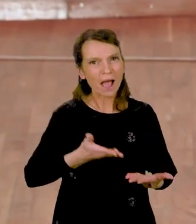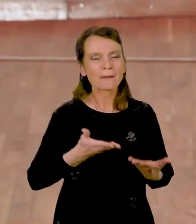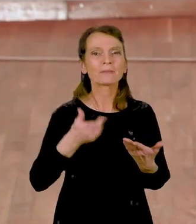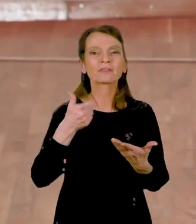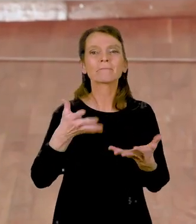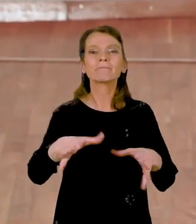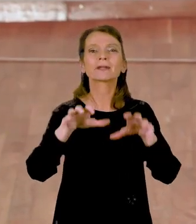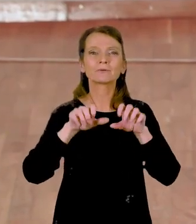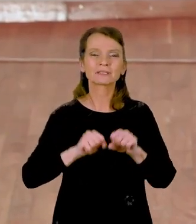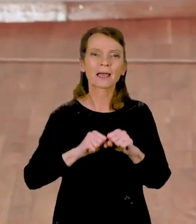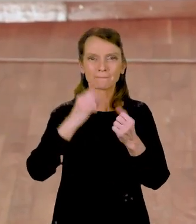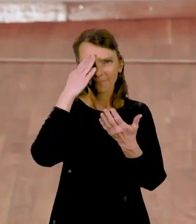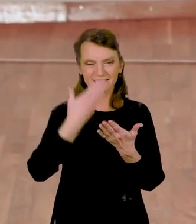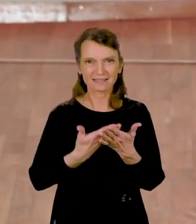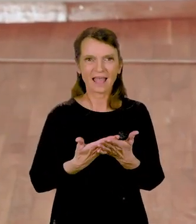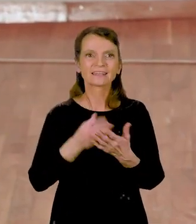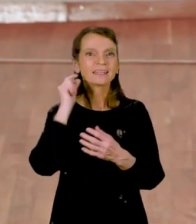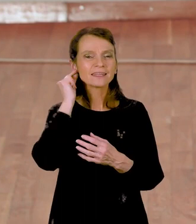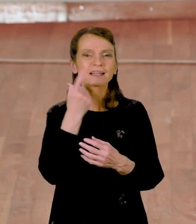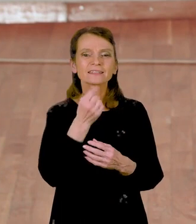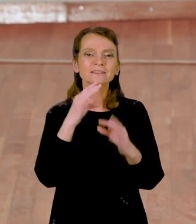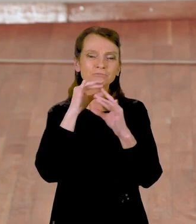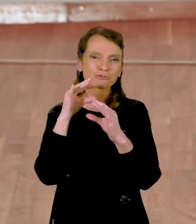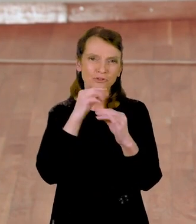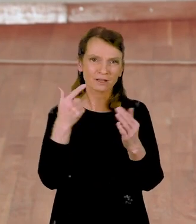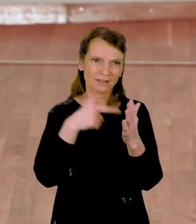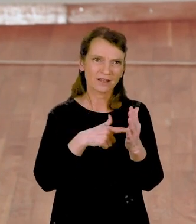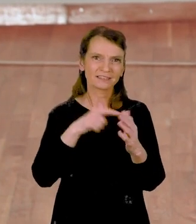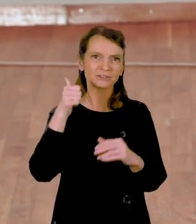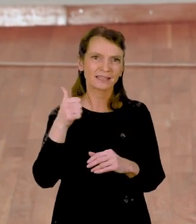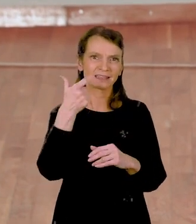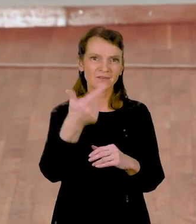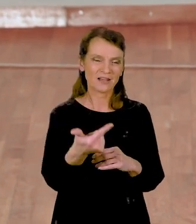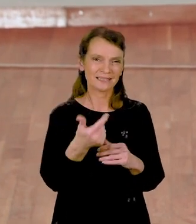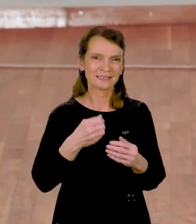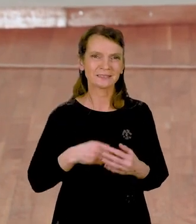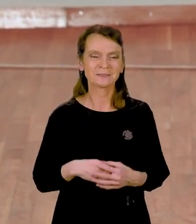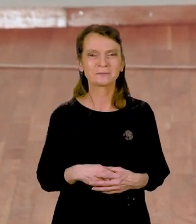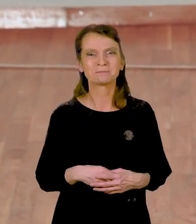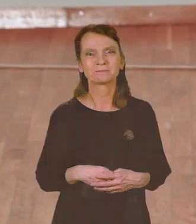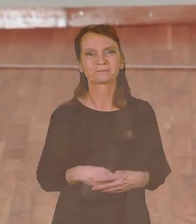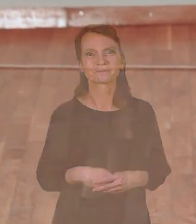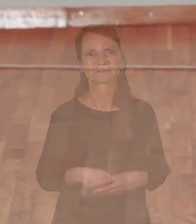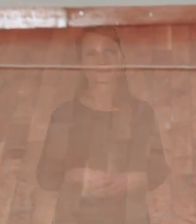vabimo, da prevzame priznanje Deklica s piščalko 2021.